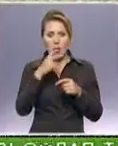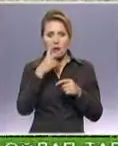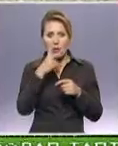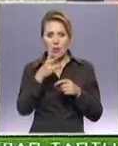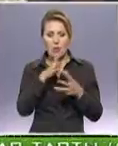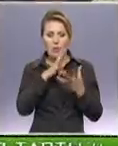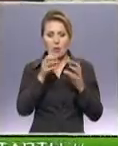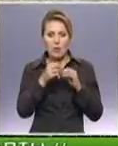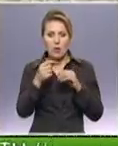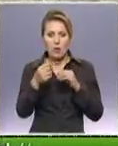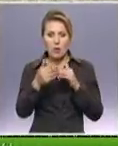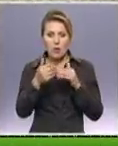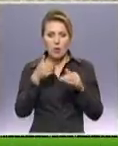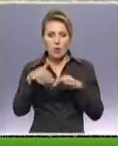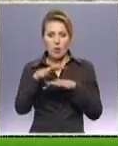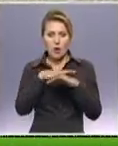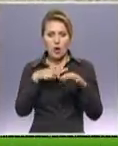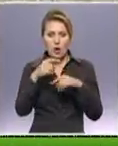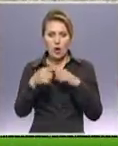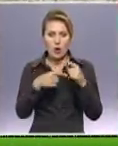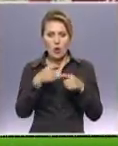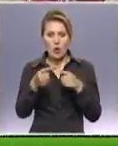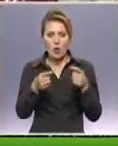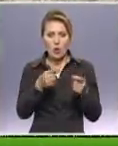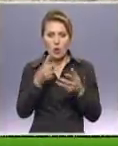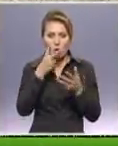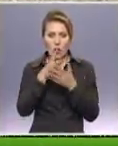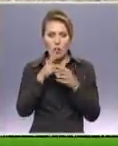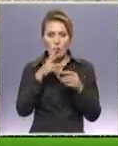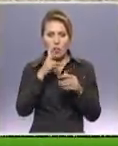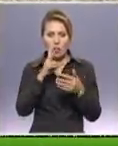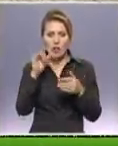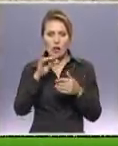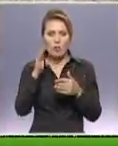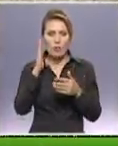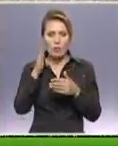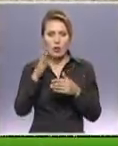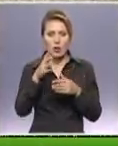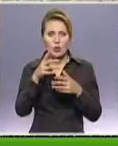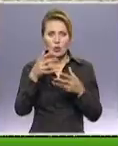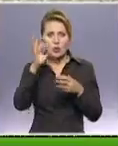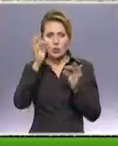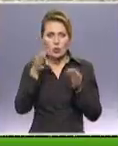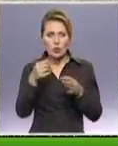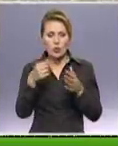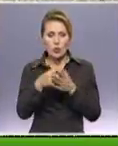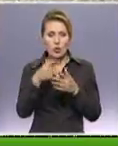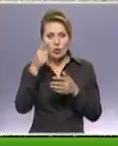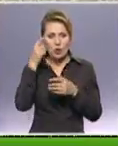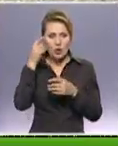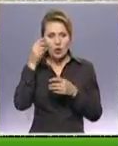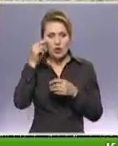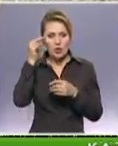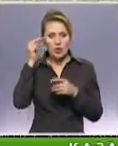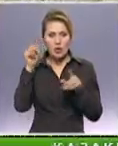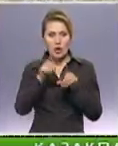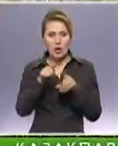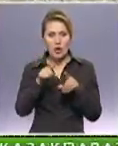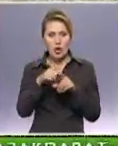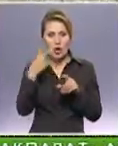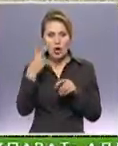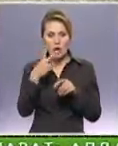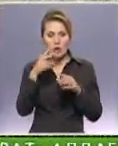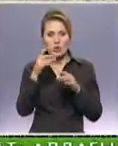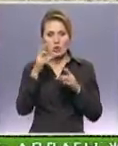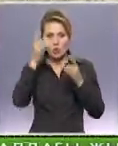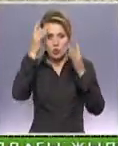бұл ұрпақ алдындағы атқарар істің әлі де аз емес екендігін білдіреді. Ал алда күзге дейін Монголия, Қытайда тағы да дәл осындай екі